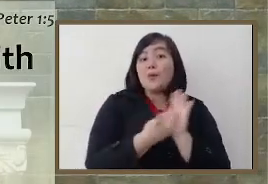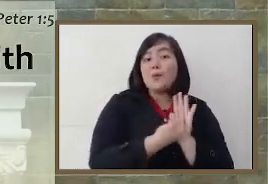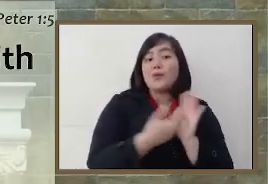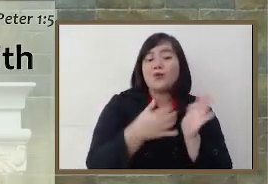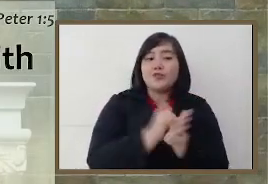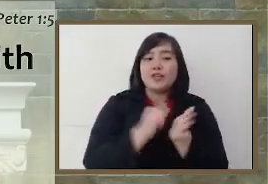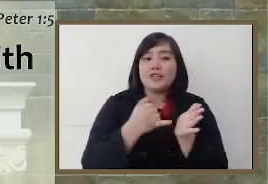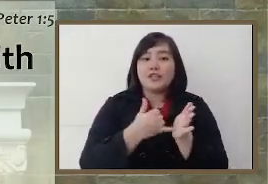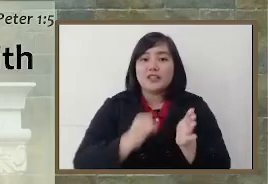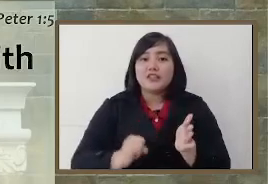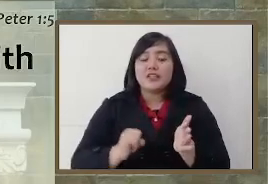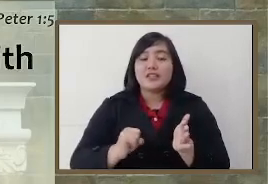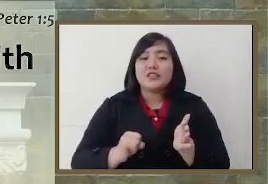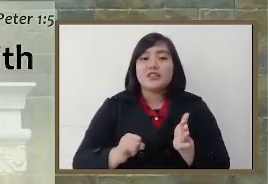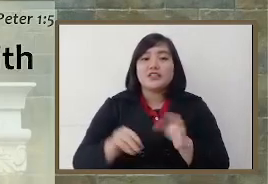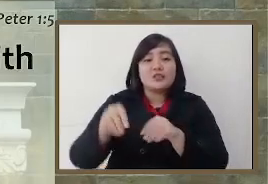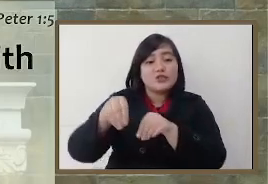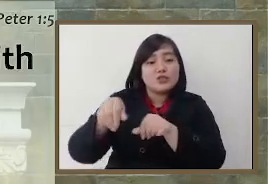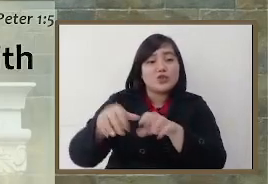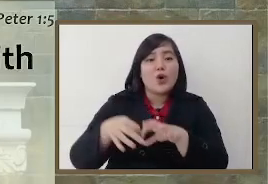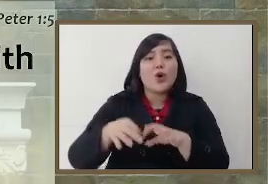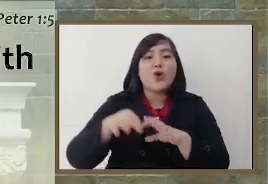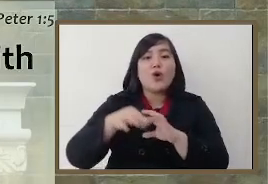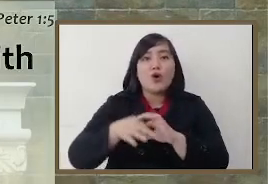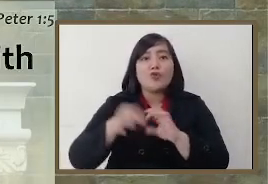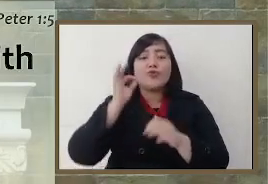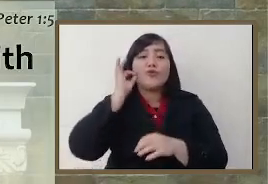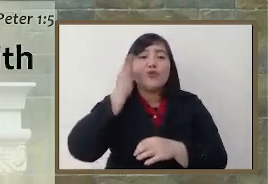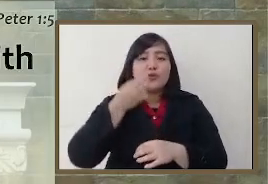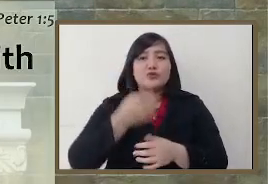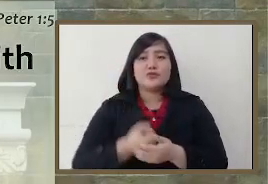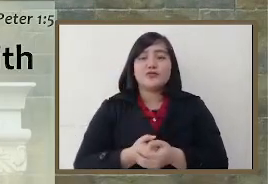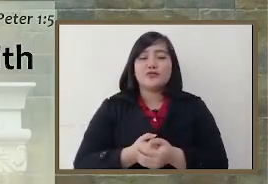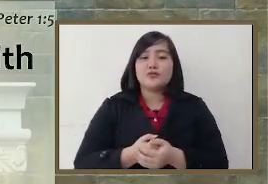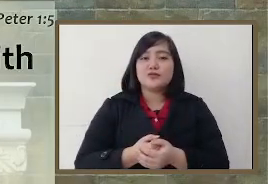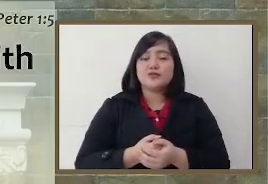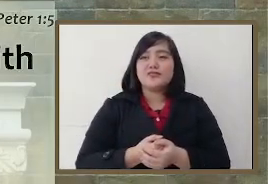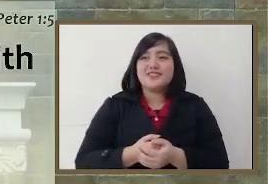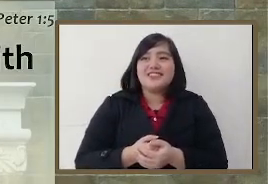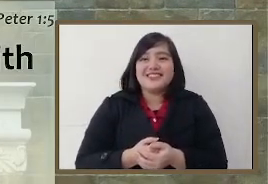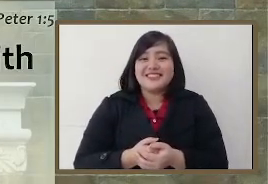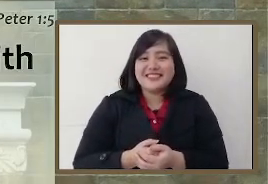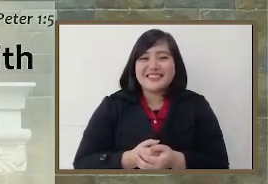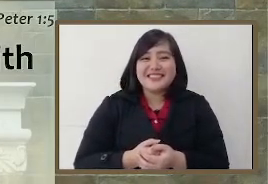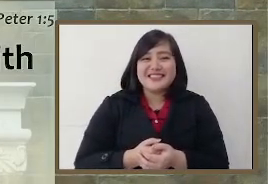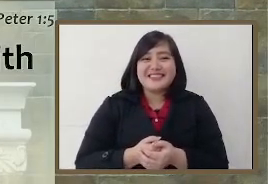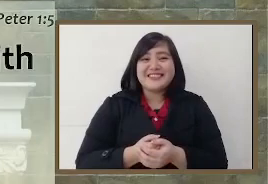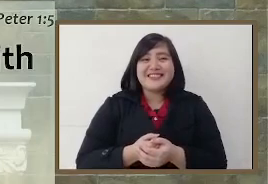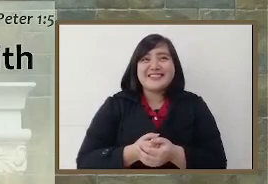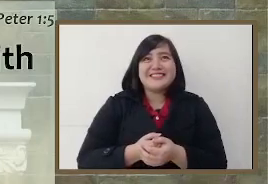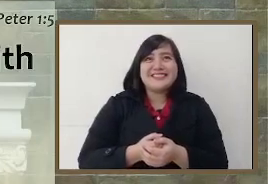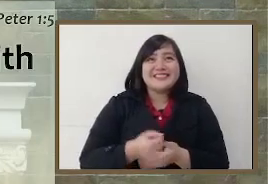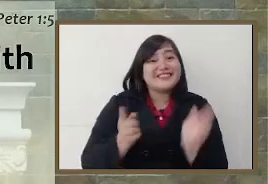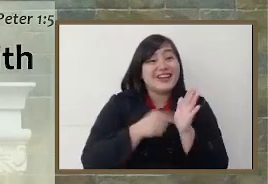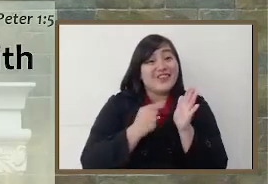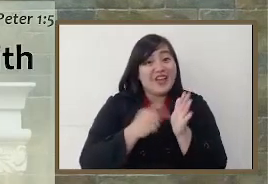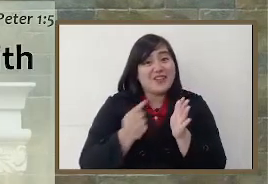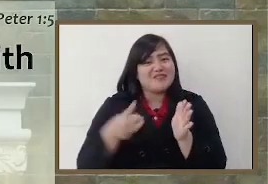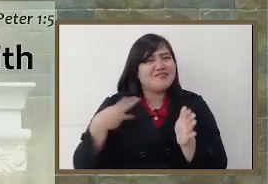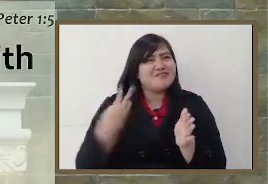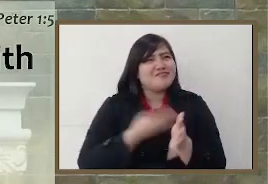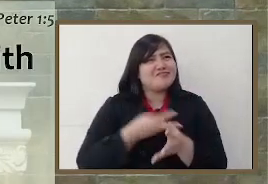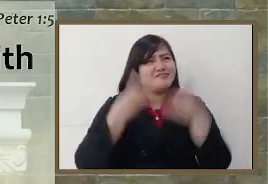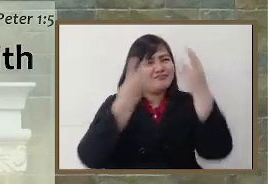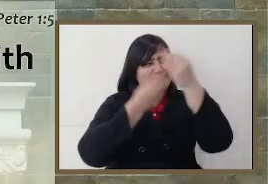Sometimes, nako-confuse ka pa kung buto nga yan ng papaya o ipot ng kung ano-ano. You know,